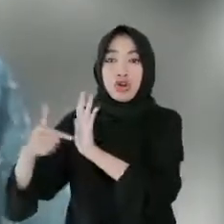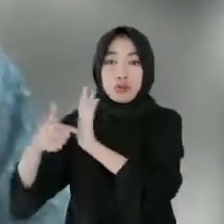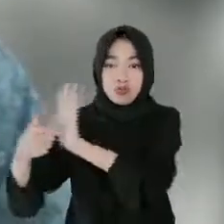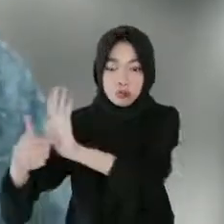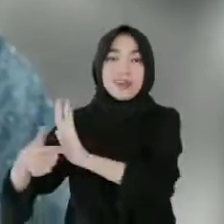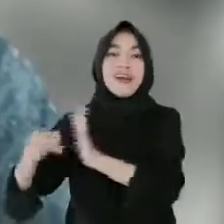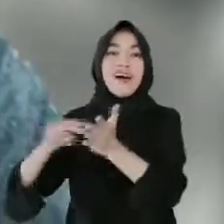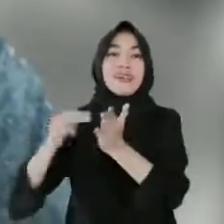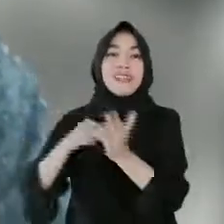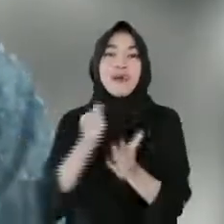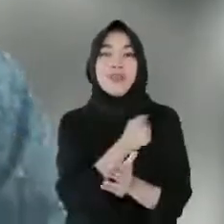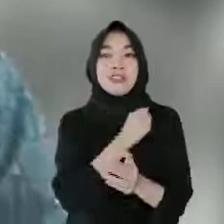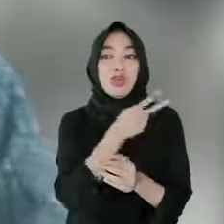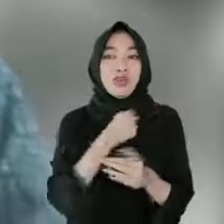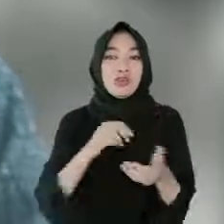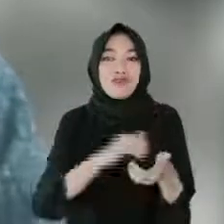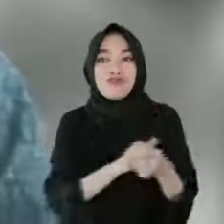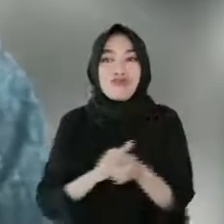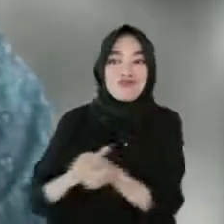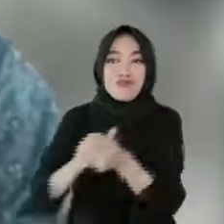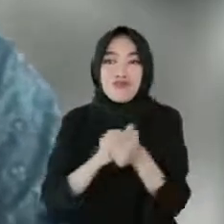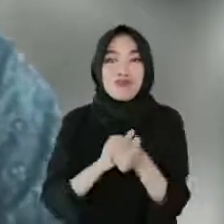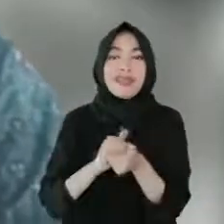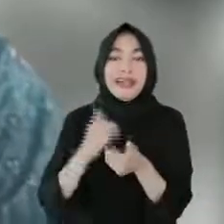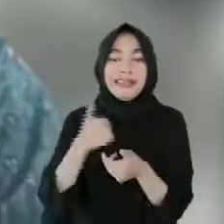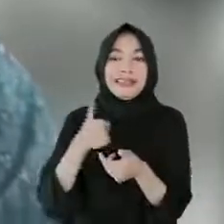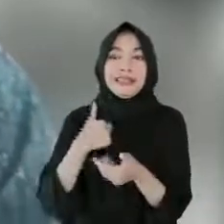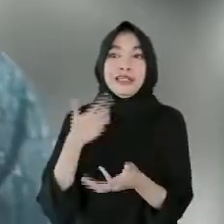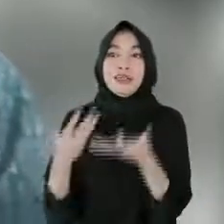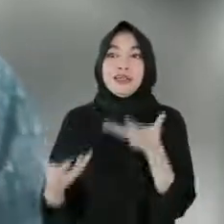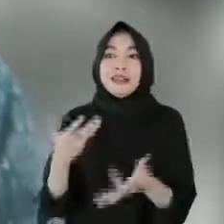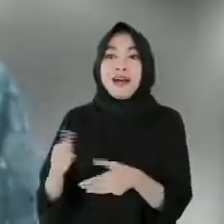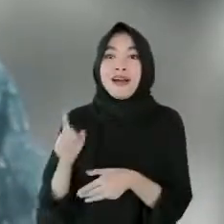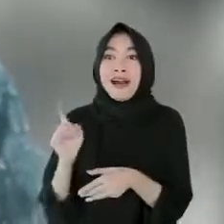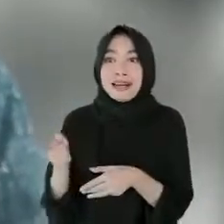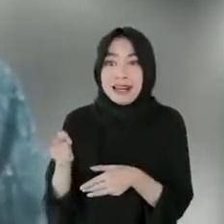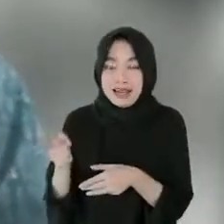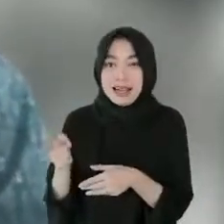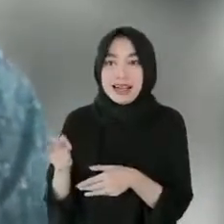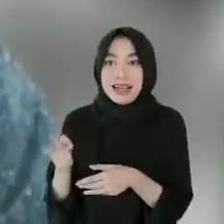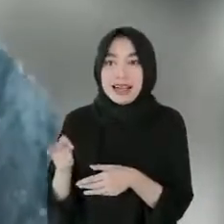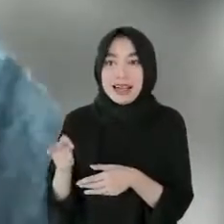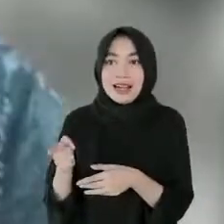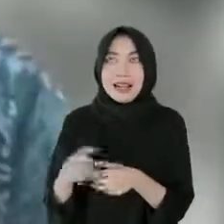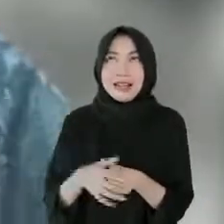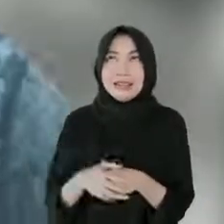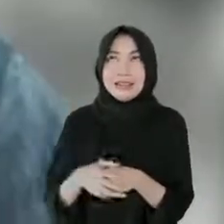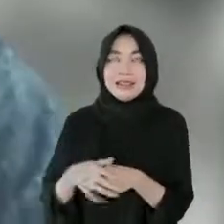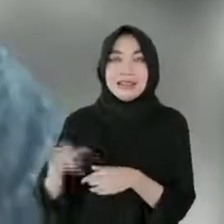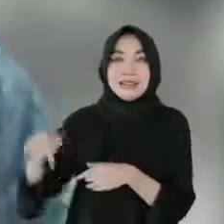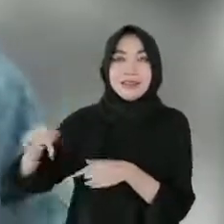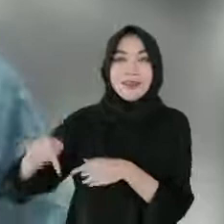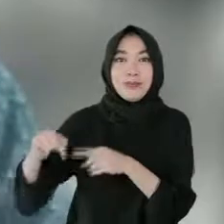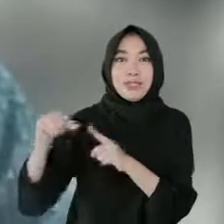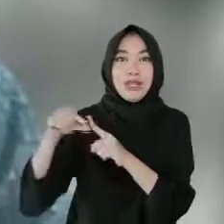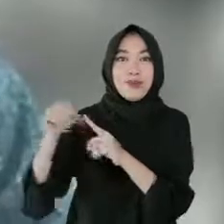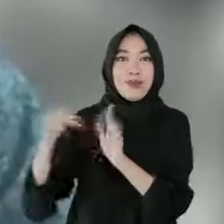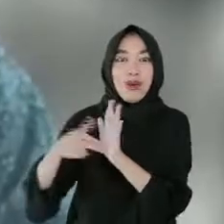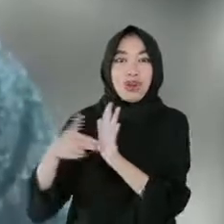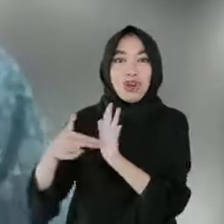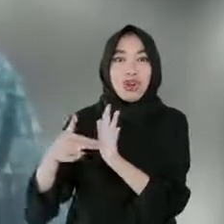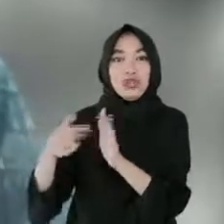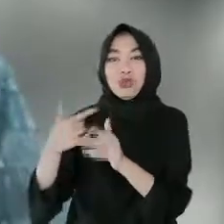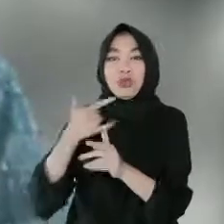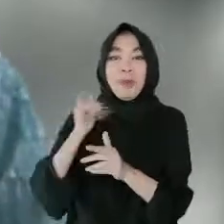tentu sudah menjadi pertimbangan kita juga babon Papua ini juga bagian dari kebersamaan ini juga kita